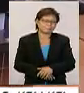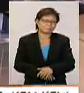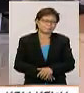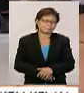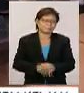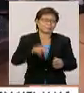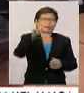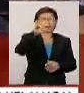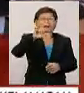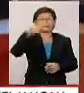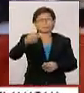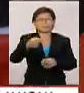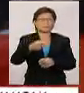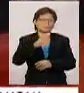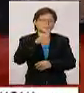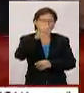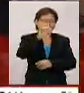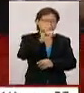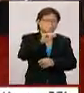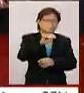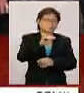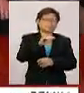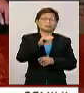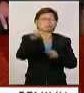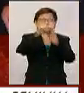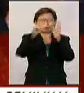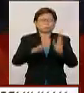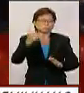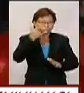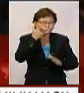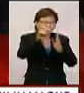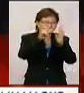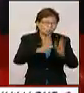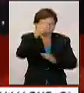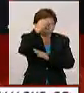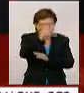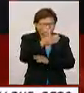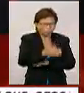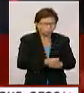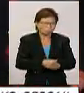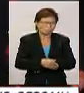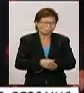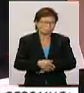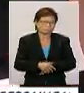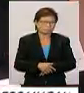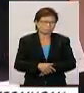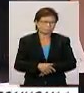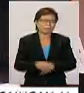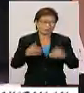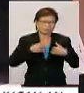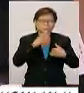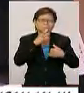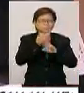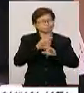Menurut Aisyah kepada B-Diva, peguam Datuk Sri Vida telah menghubungi peguamnya untuk menyelesaikan permasalahan ini. Malah turut